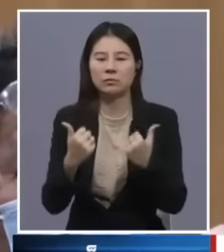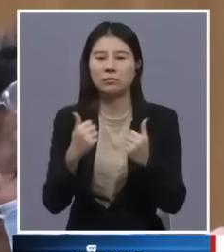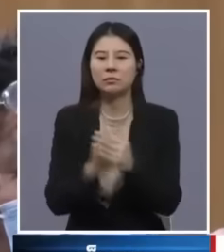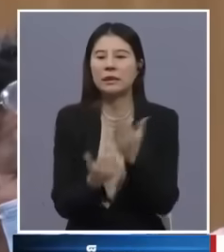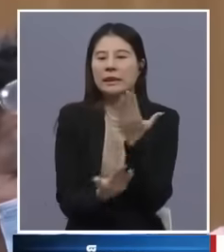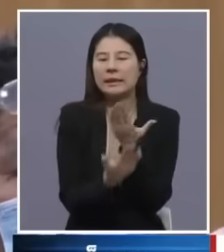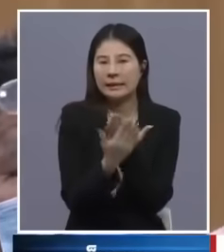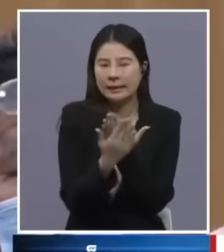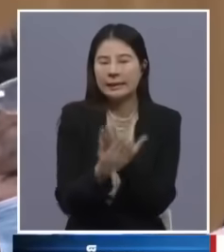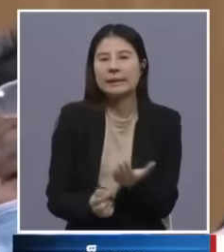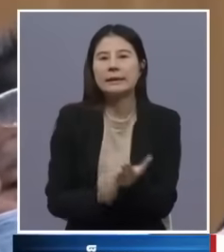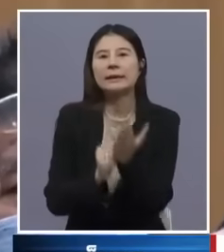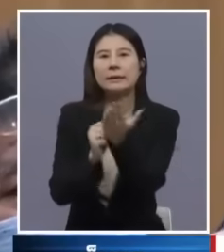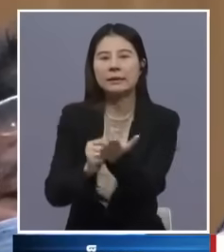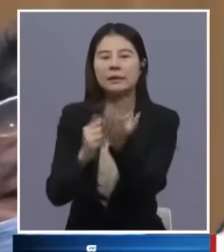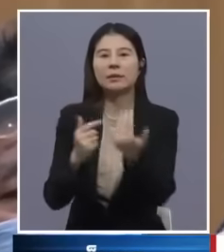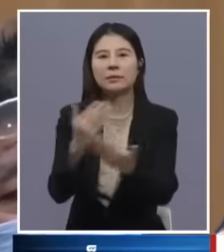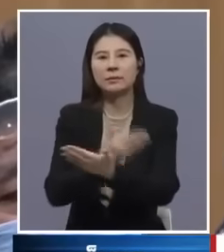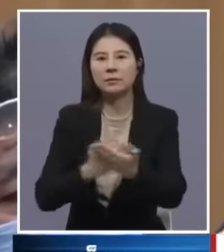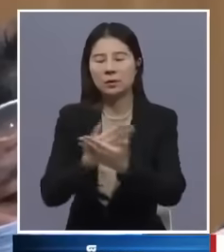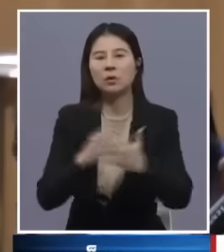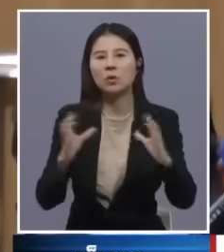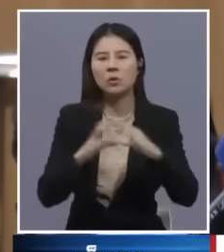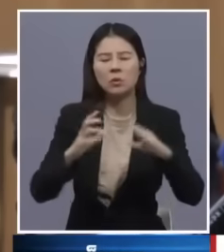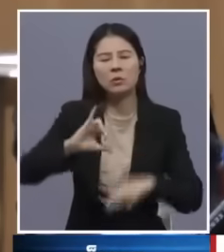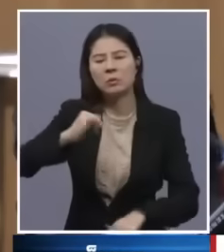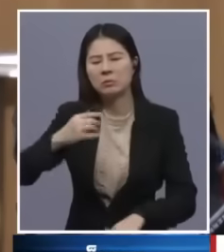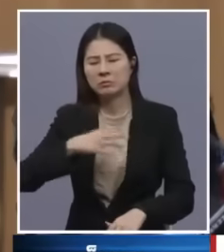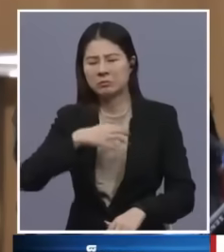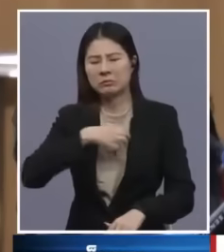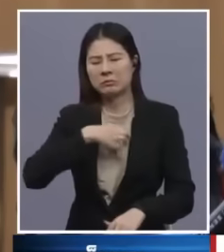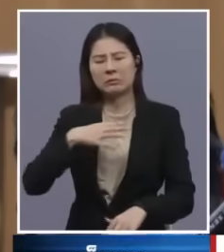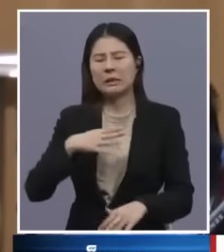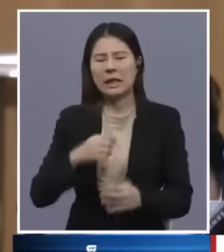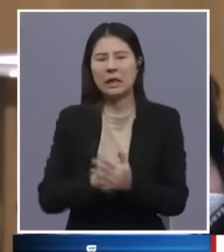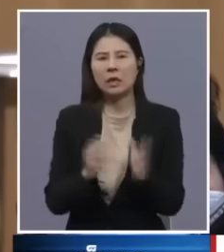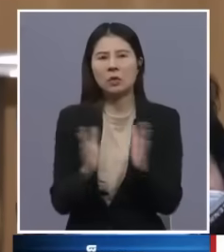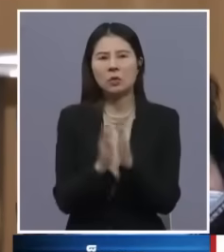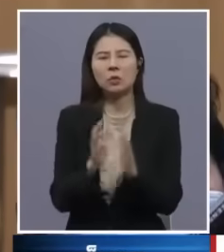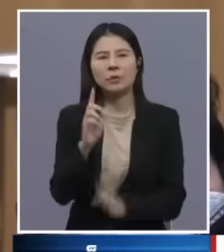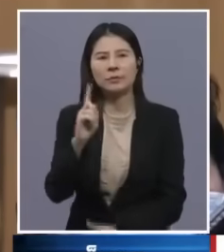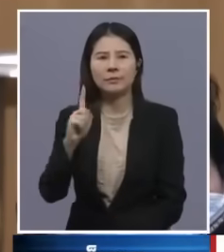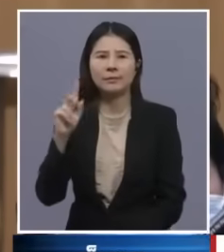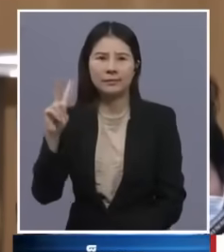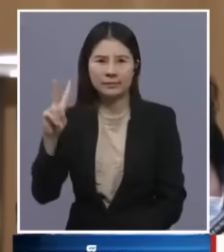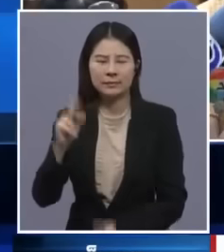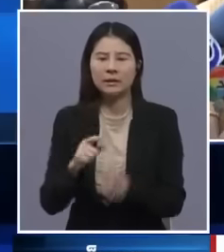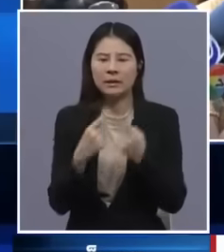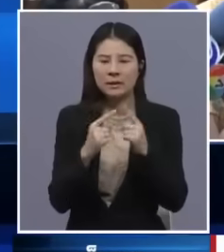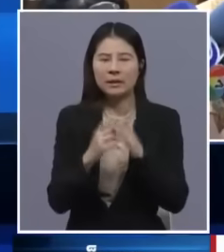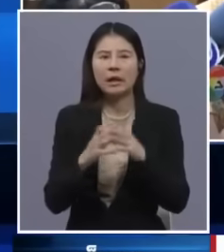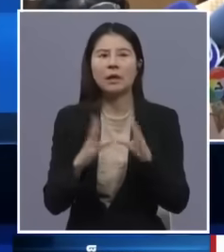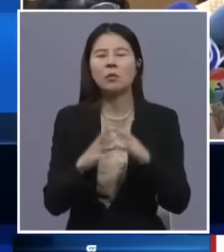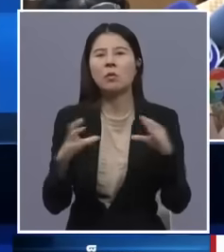ไปในการพิจารณาของสภาแล้วเห็นว่าหลายพรรคไม่ต้องการให้รวมคดี112แต่คุณพันนิกาบอกในสภามันถกเถียงกัน